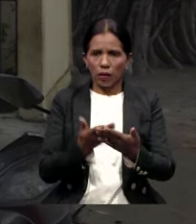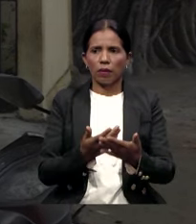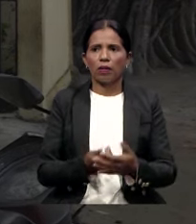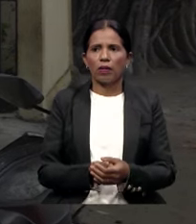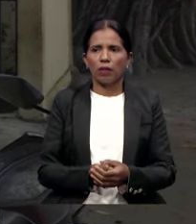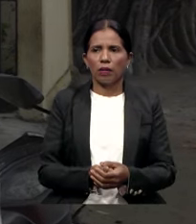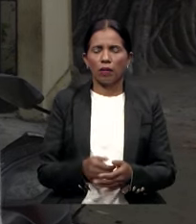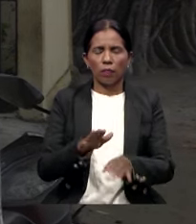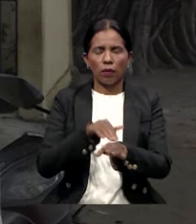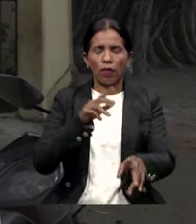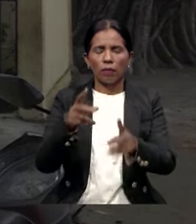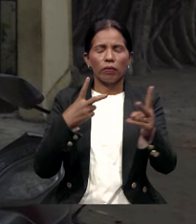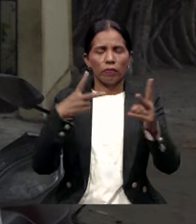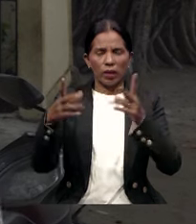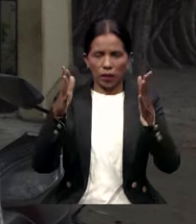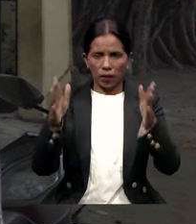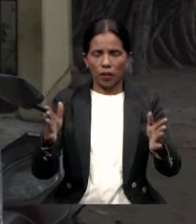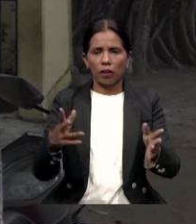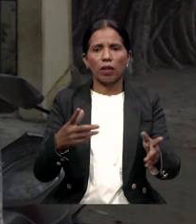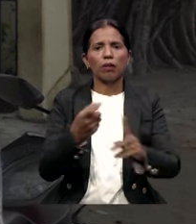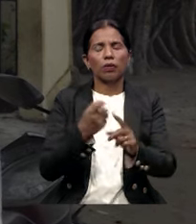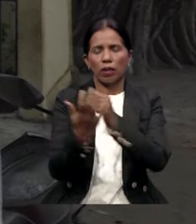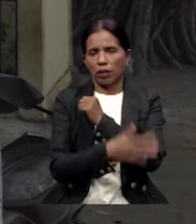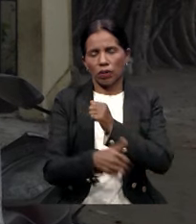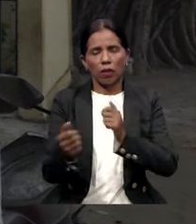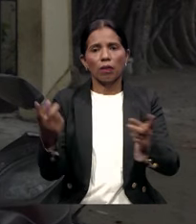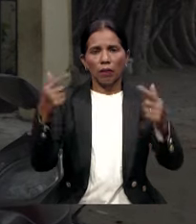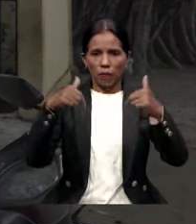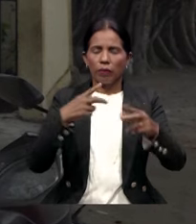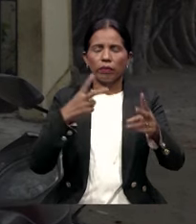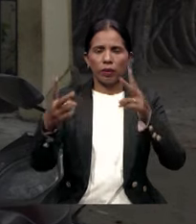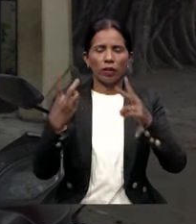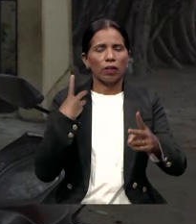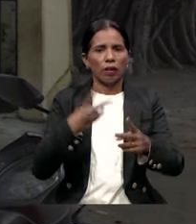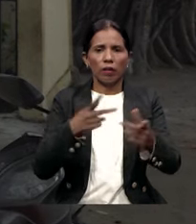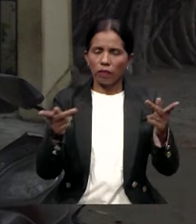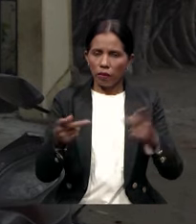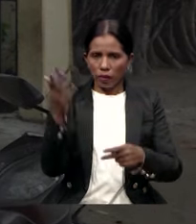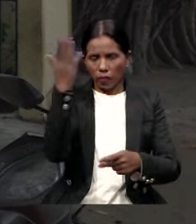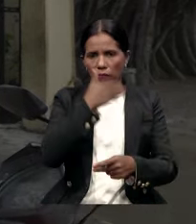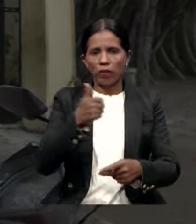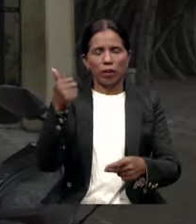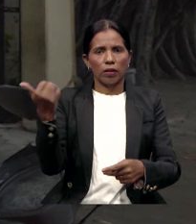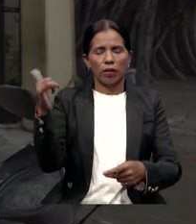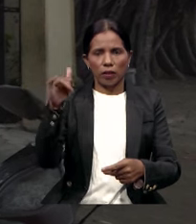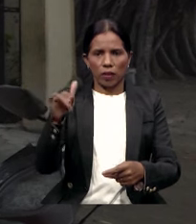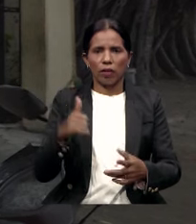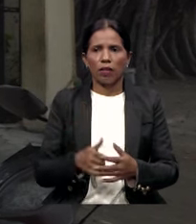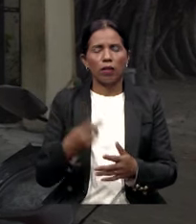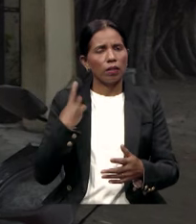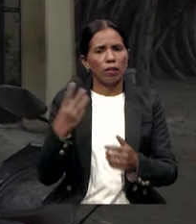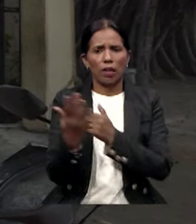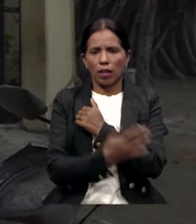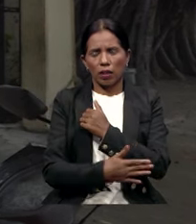Nara turista para kusi railiur bel mai visita atunne bele fakar la osan ema ka sira iha mai iha itina nasang tamba ita hatin kata